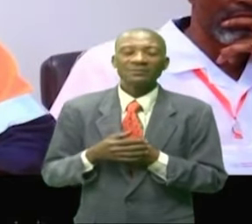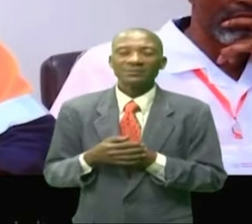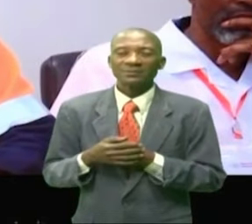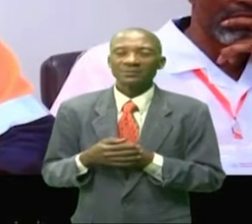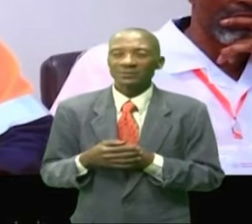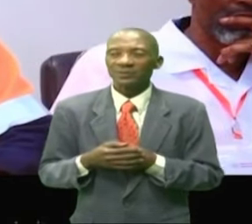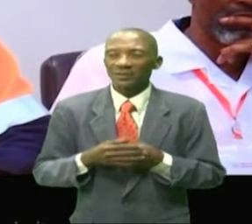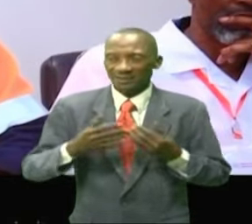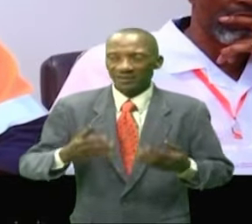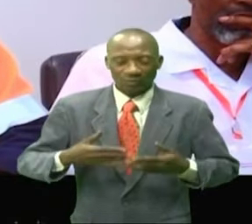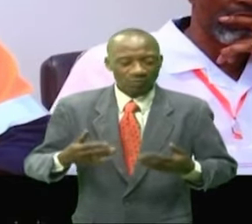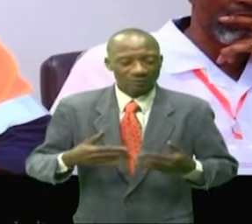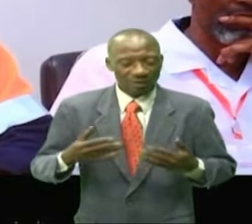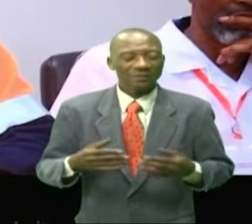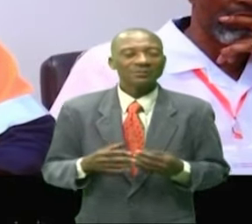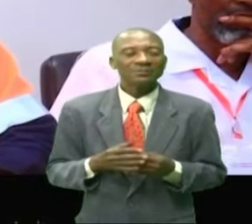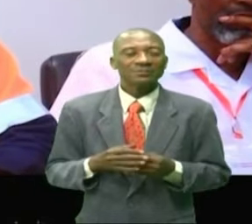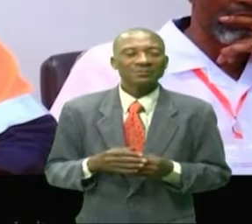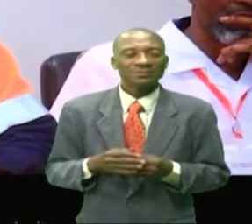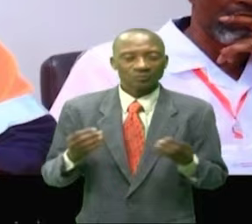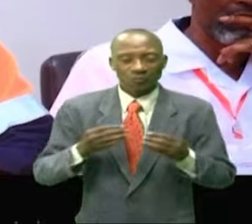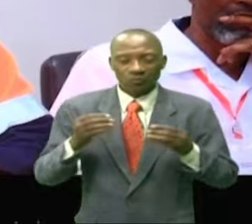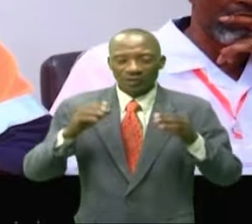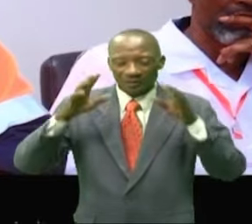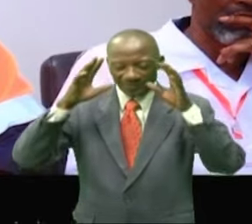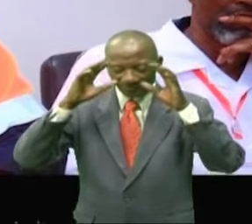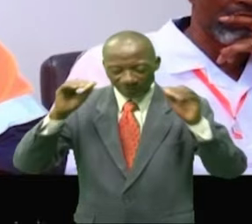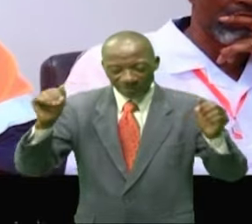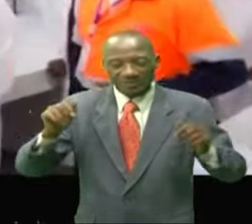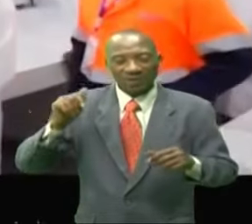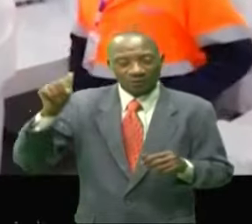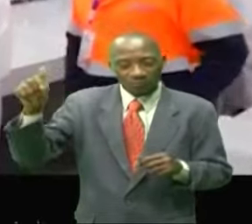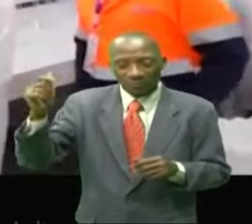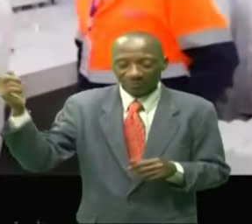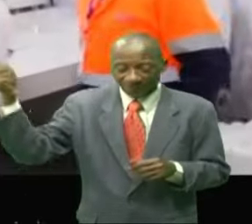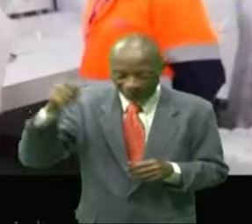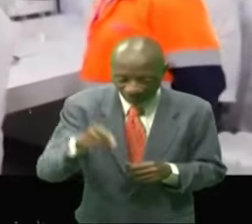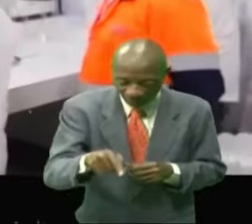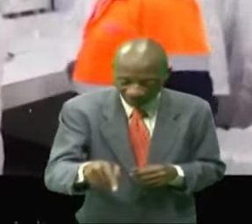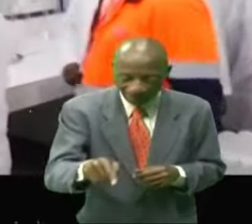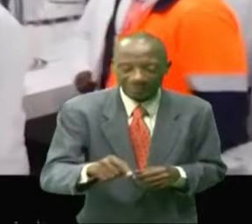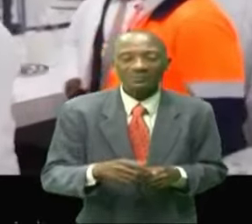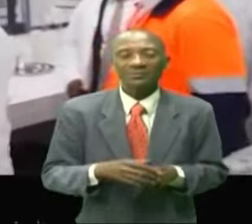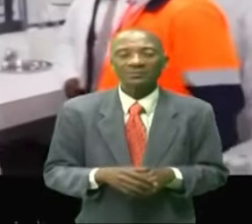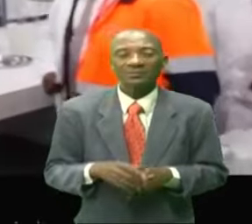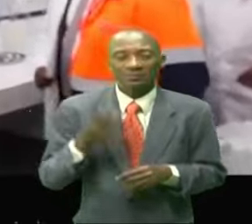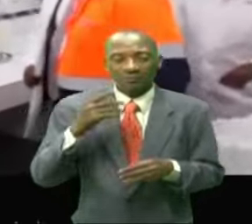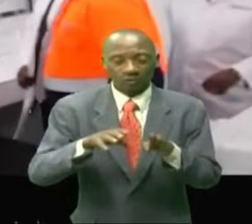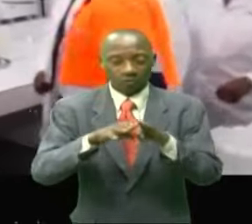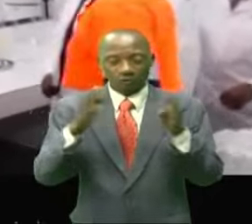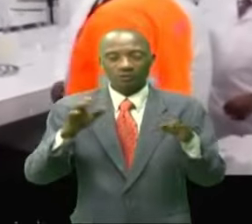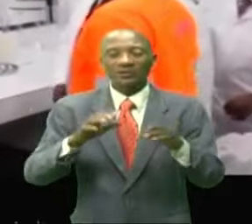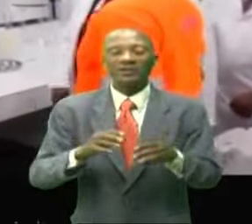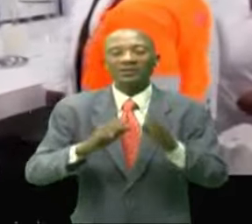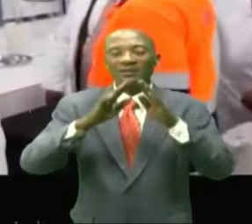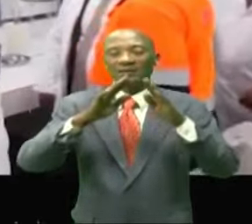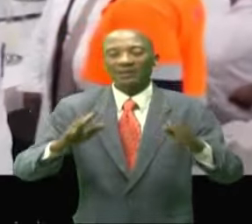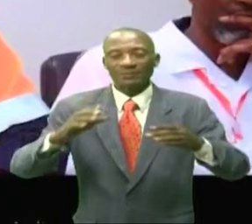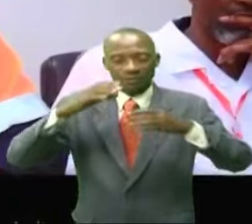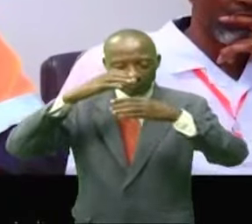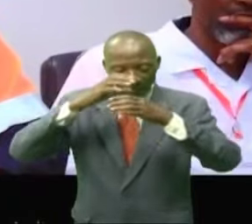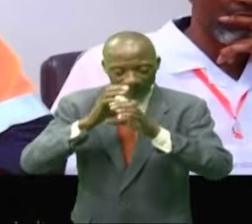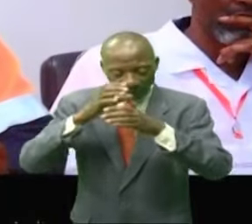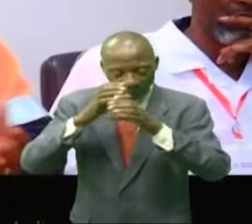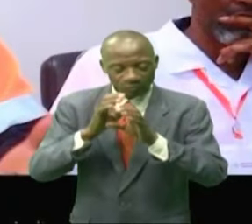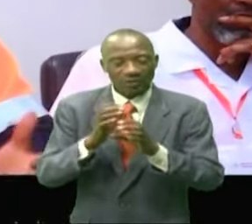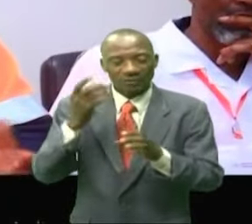que tous les minerais qui sortent à l'exportation et même en process à l'intérieur du pays soient